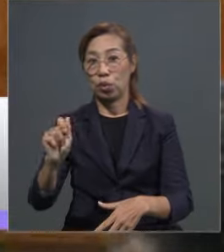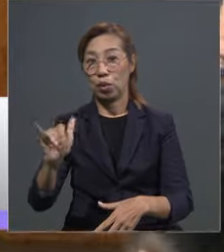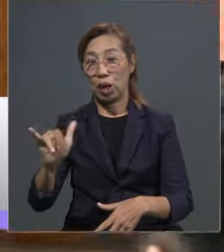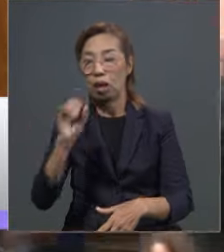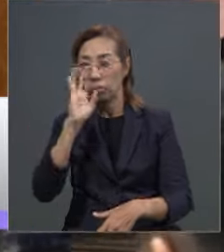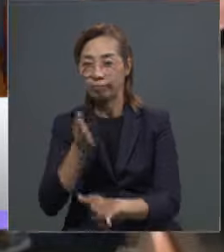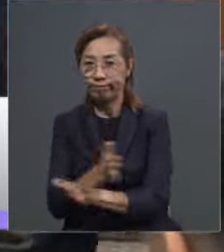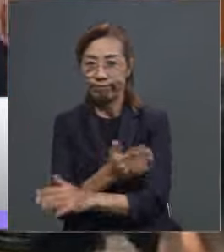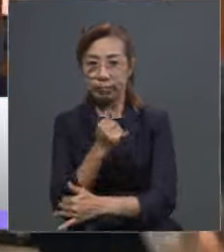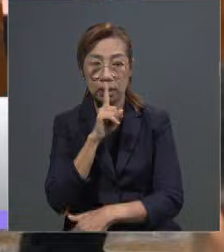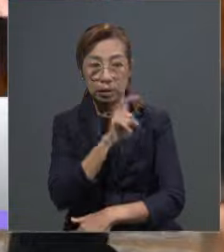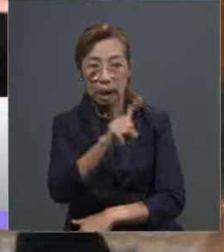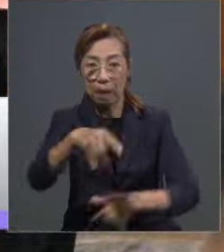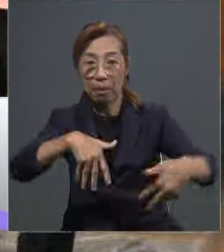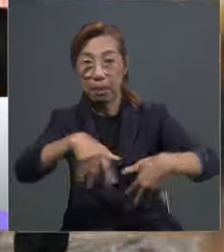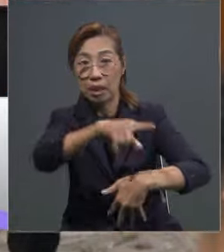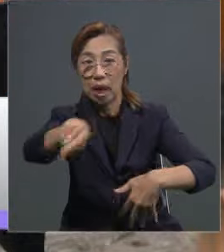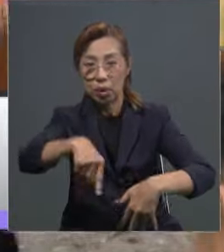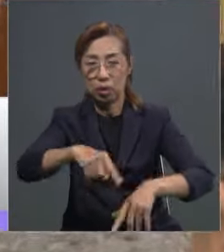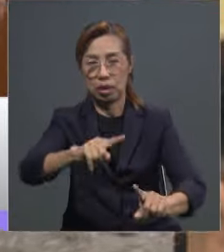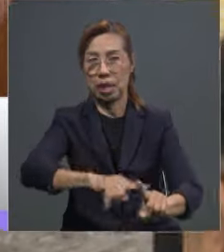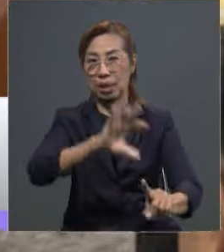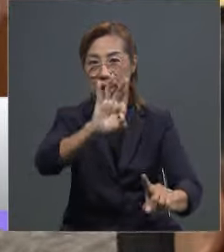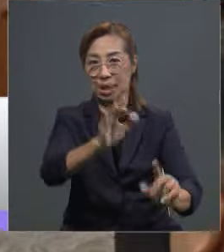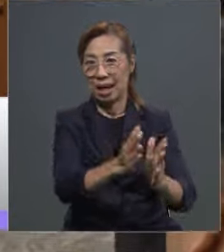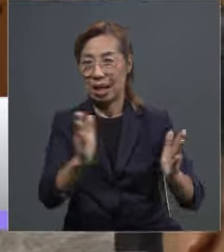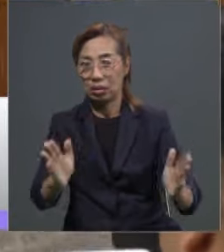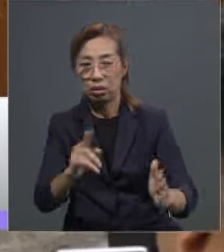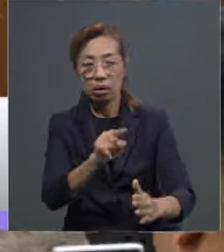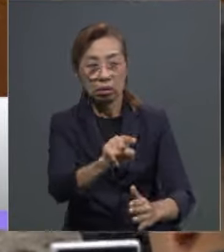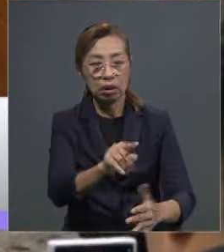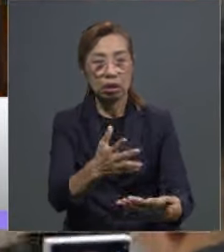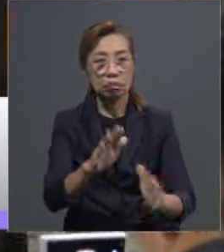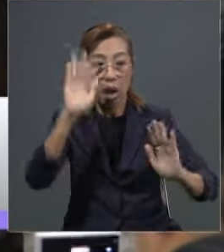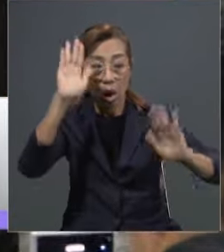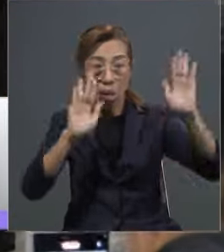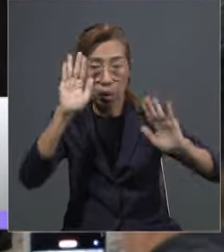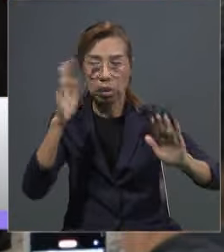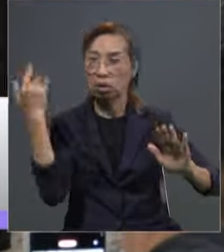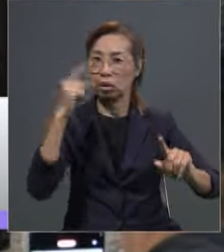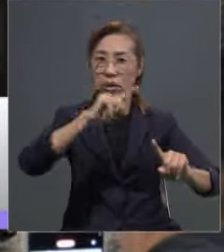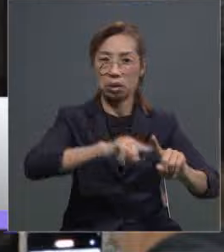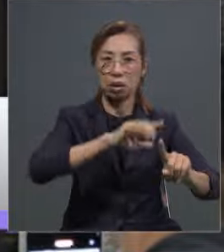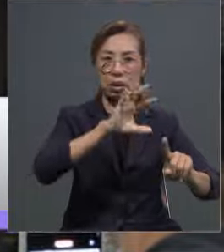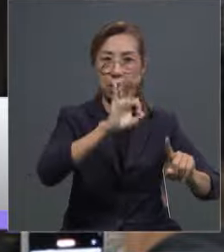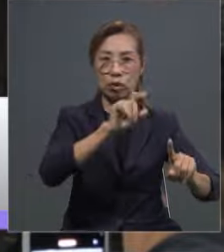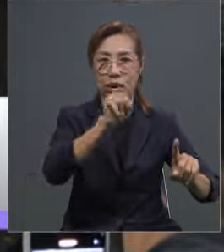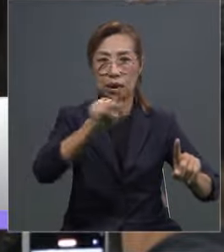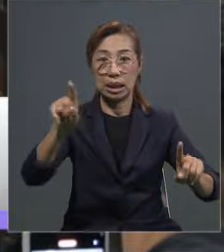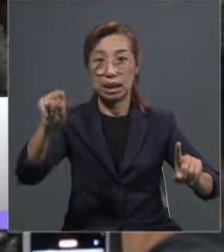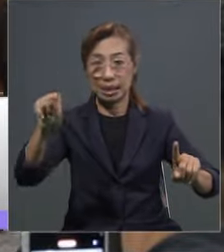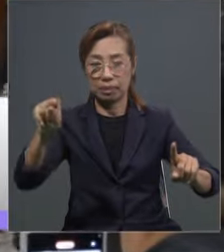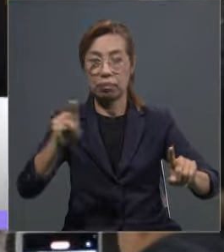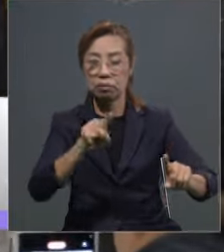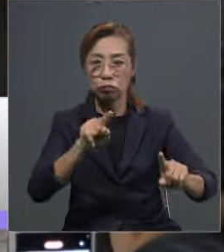ของนักการเมืองในปัจจุบันประจำเดือนกันยายน2567โดยเปิดโหวตครับตั้งแต่ 1-20 10กันยายนที่ผ่านมา